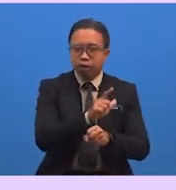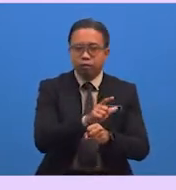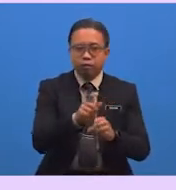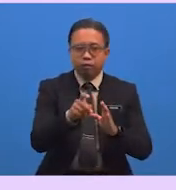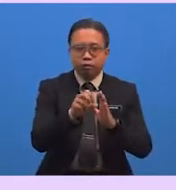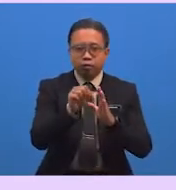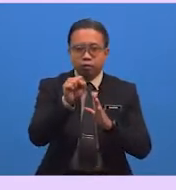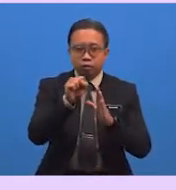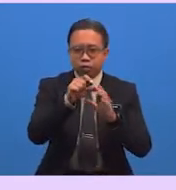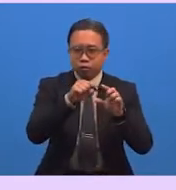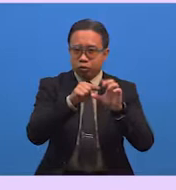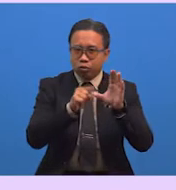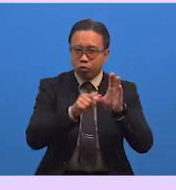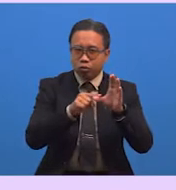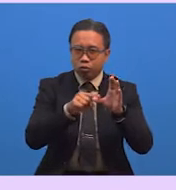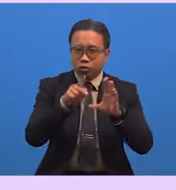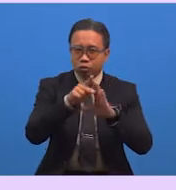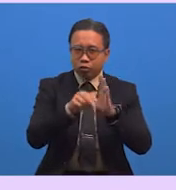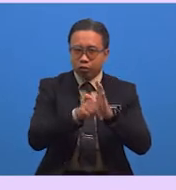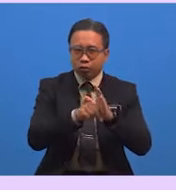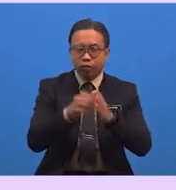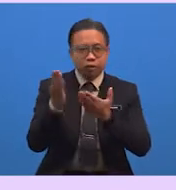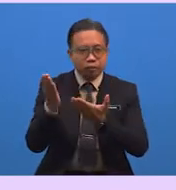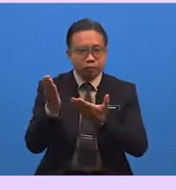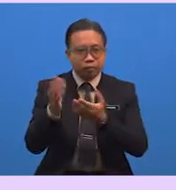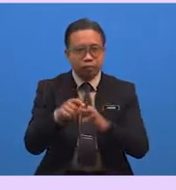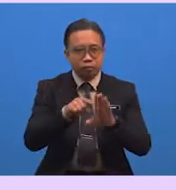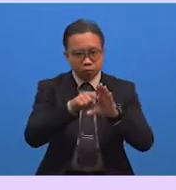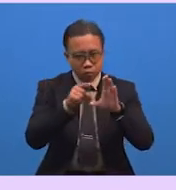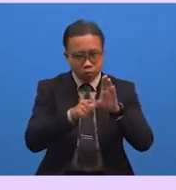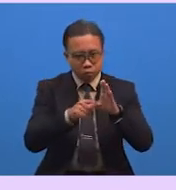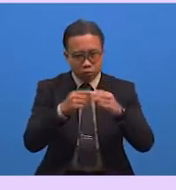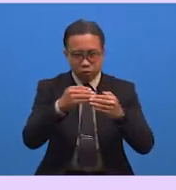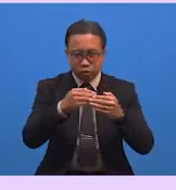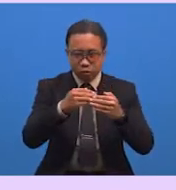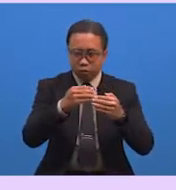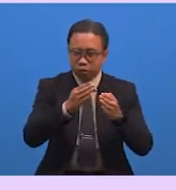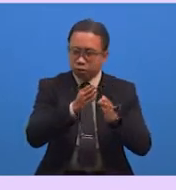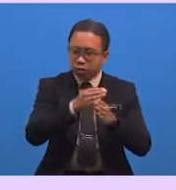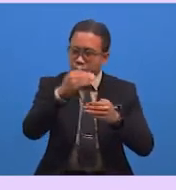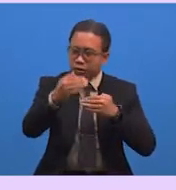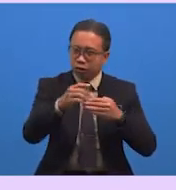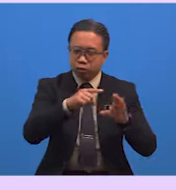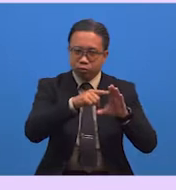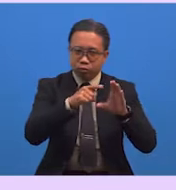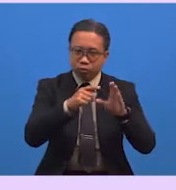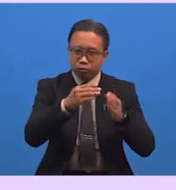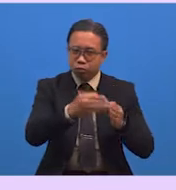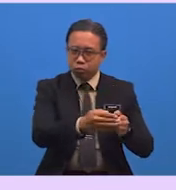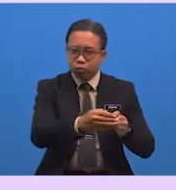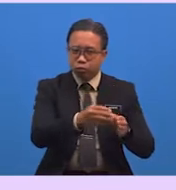sudut penggenap, sudut konjugat, sudut bertentang bucu dan